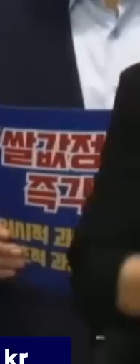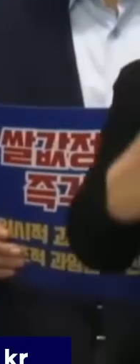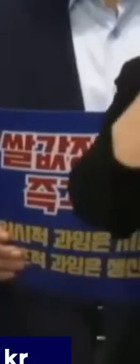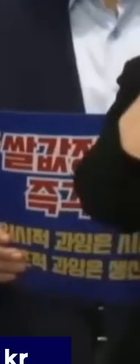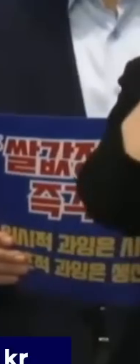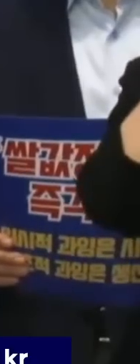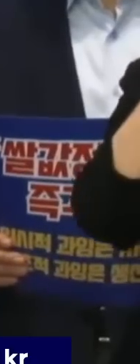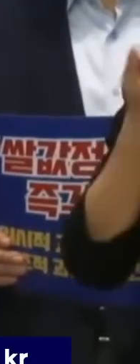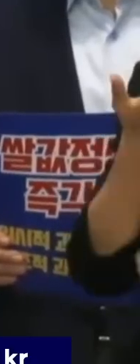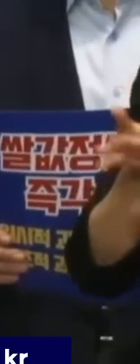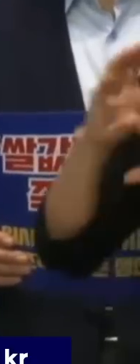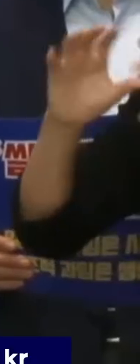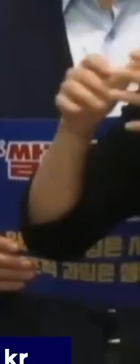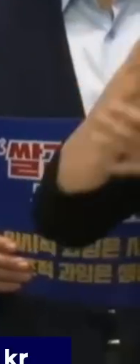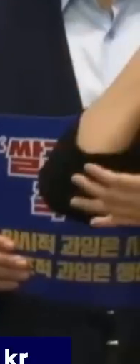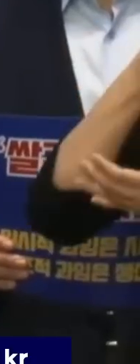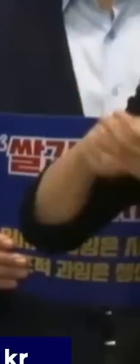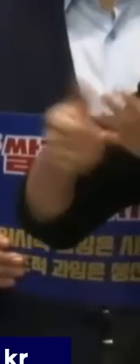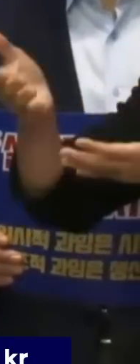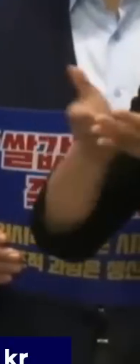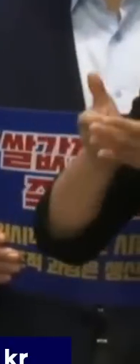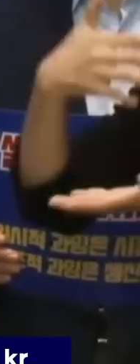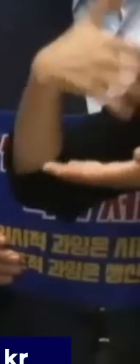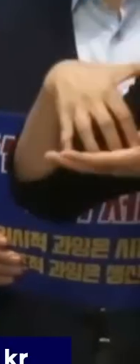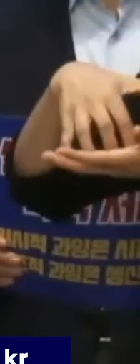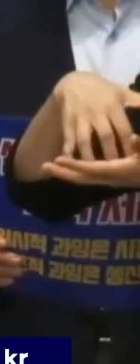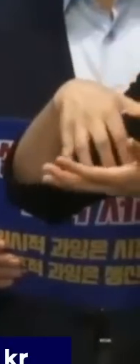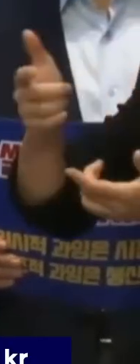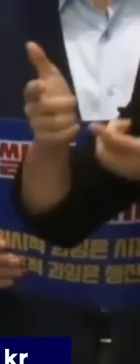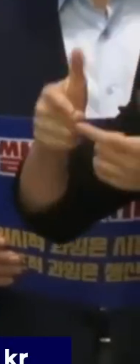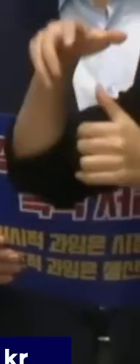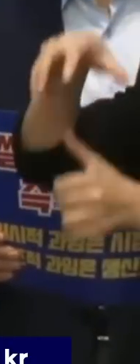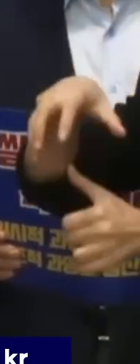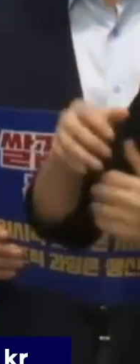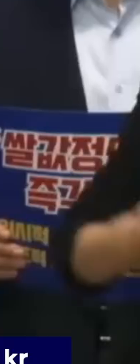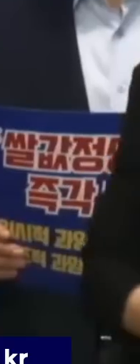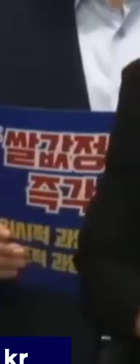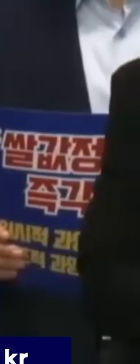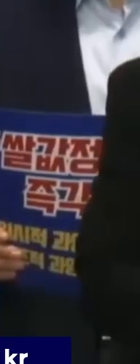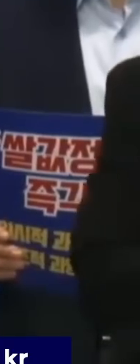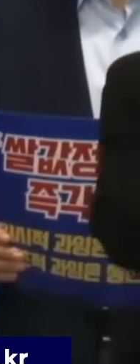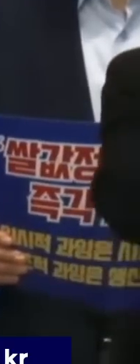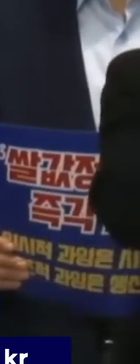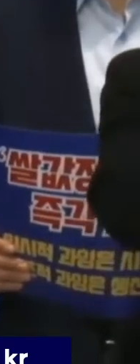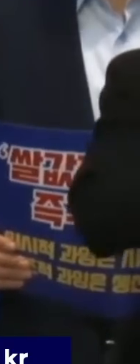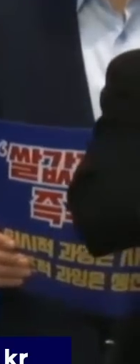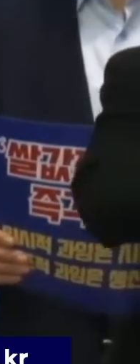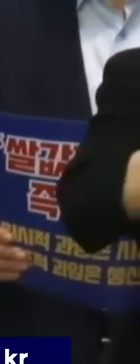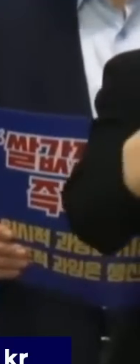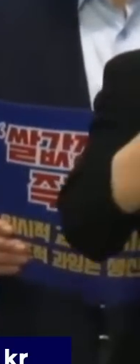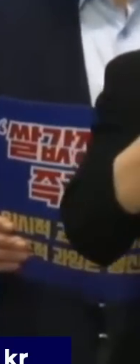쌀 의무 수입 물량을 조정해서 국내 쌀 과잉 수급 문제를 해결하는 방안도 본격적으로 고민할 때입니다.